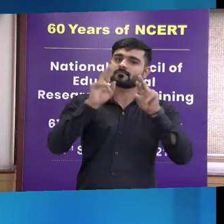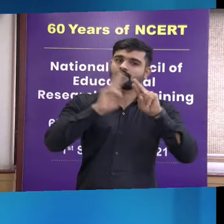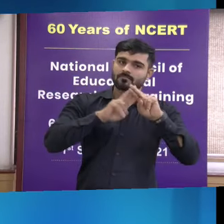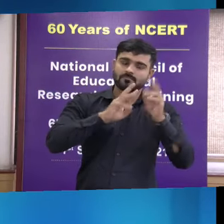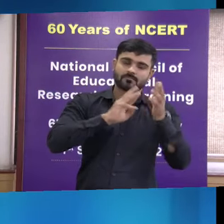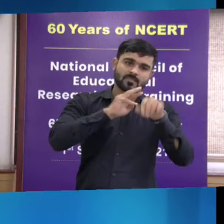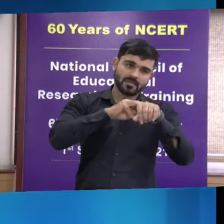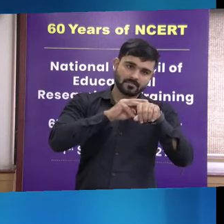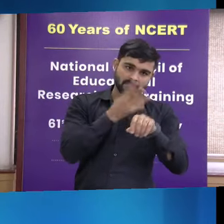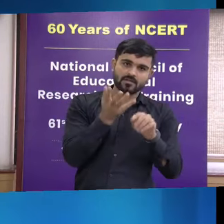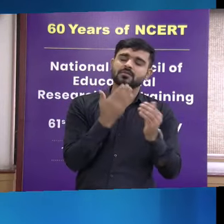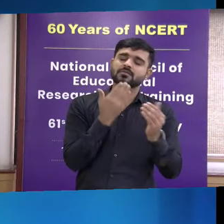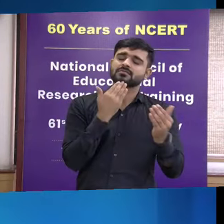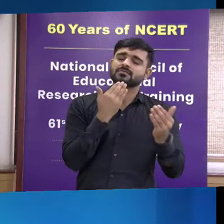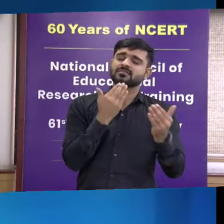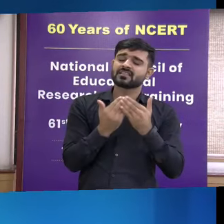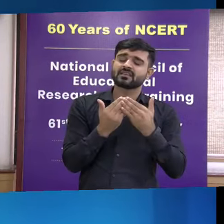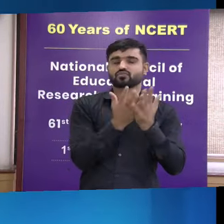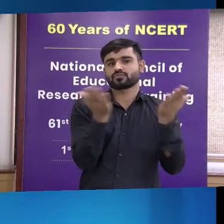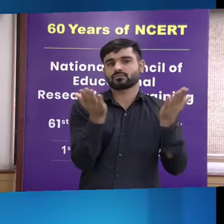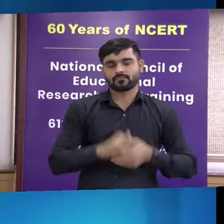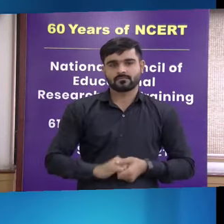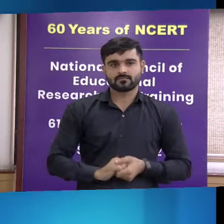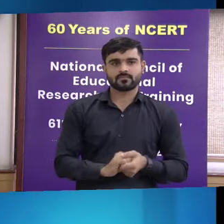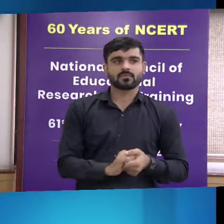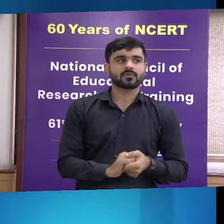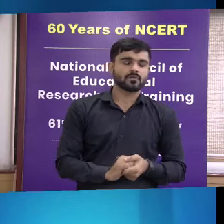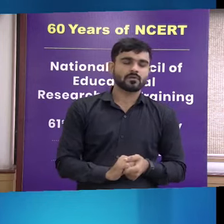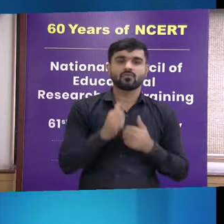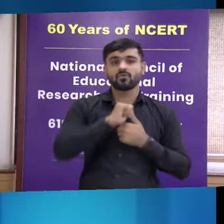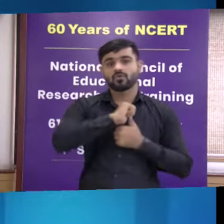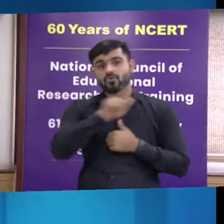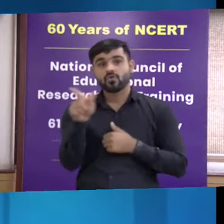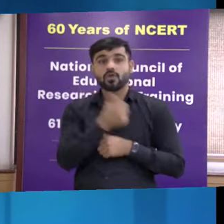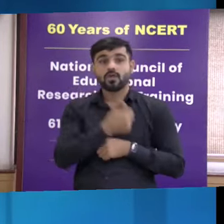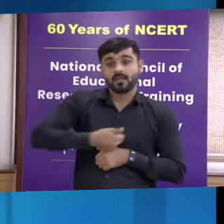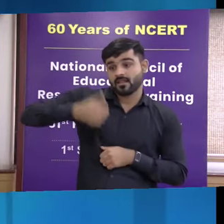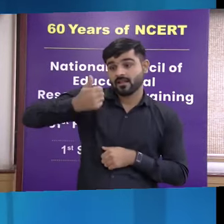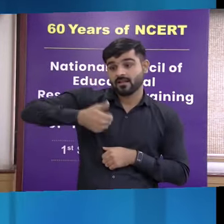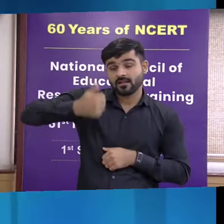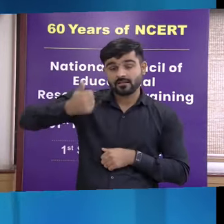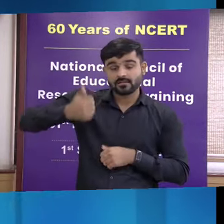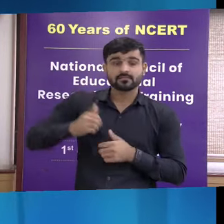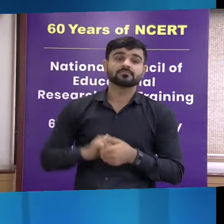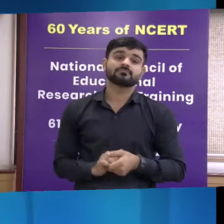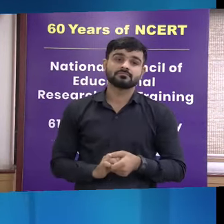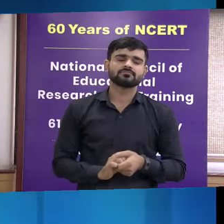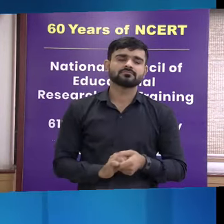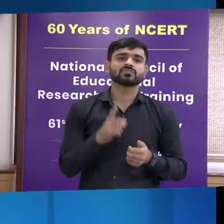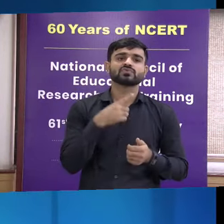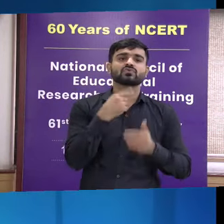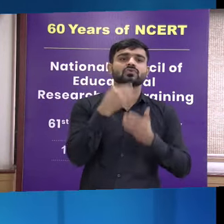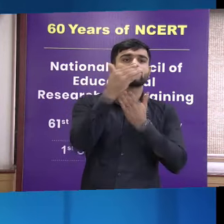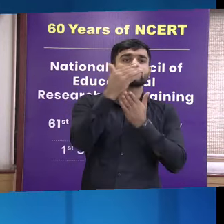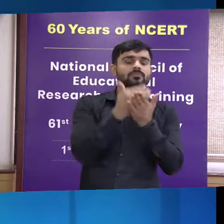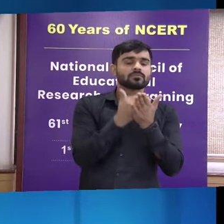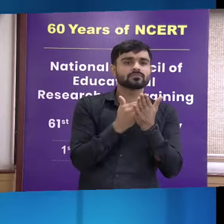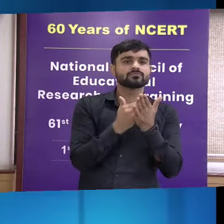मैं आभार व्यक्त करता हूं। हमारे सभी अधिकारीगण जो कि हर कार्यक्रम